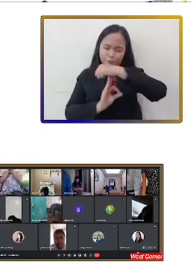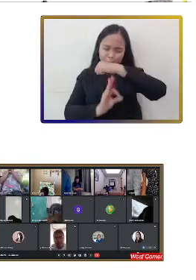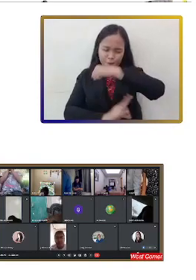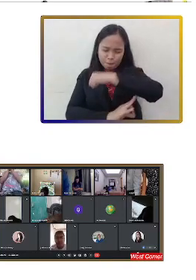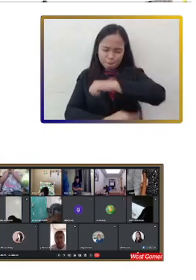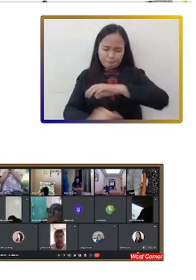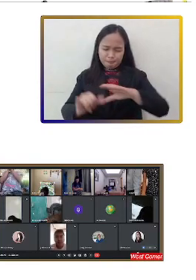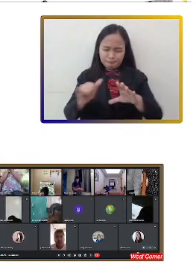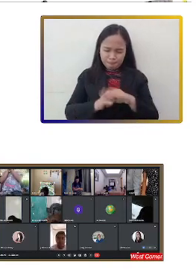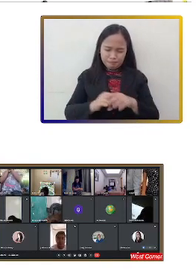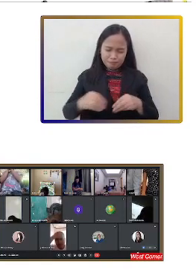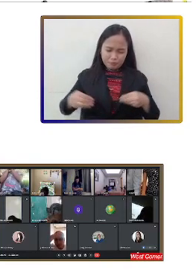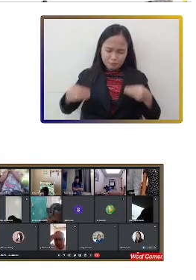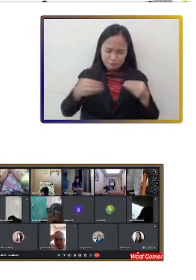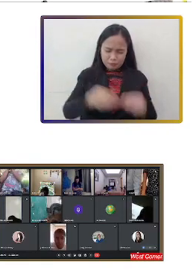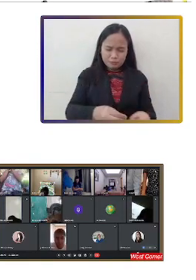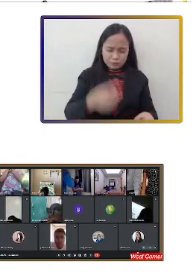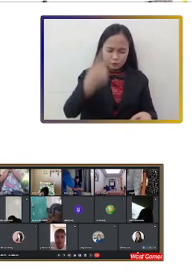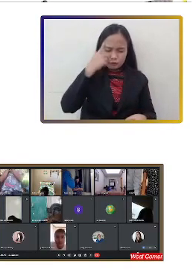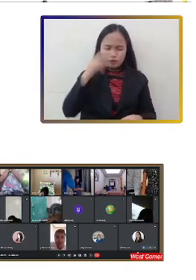laid for us.